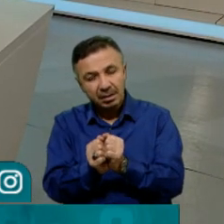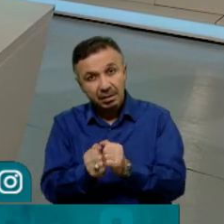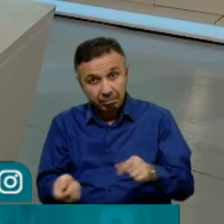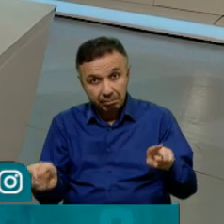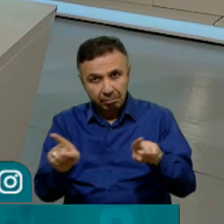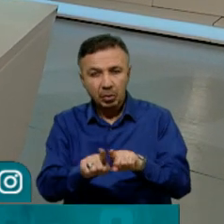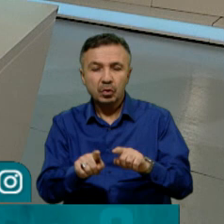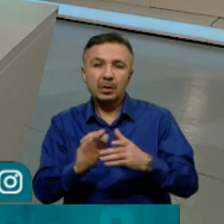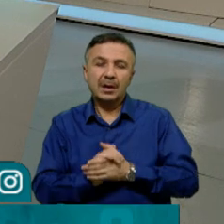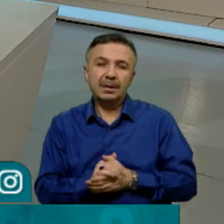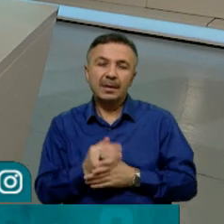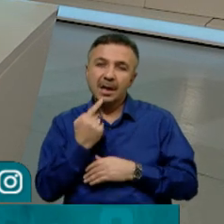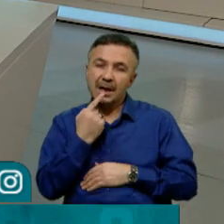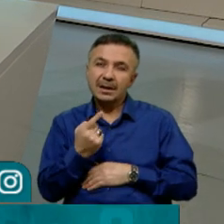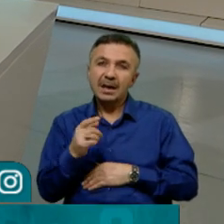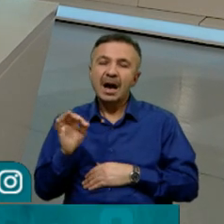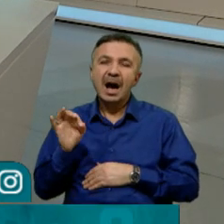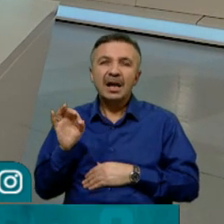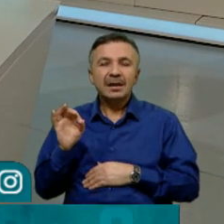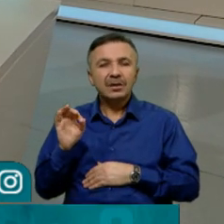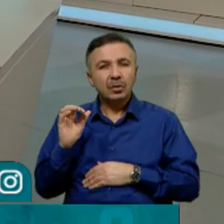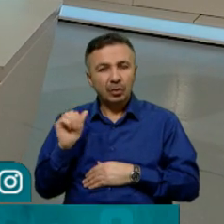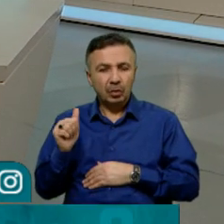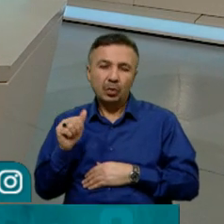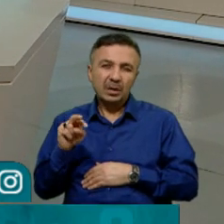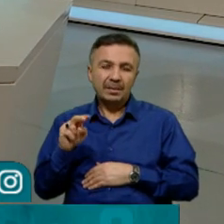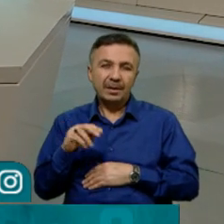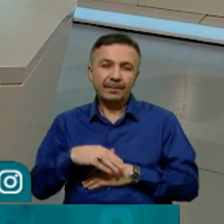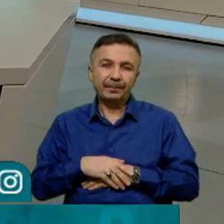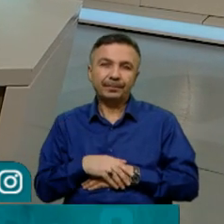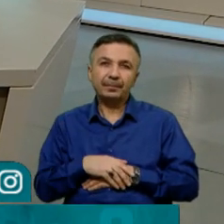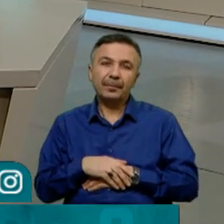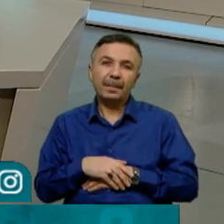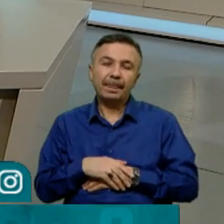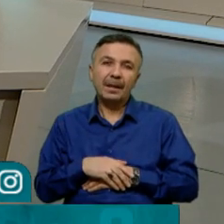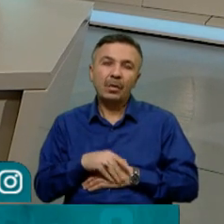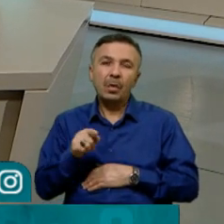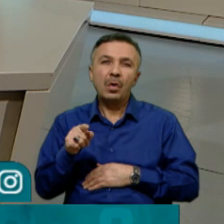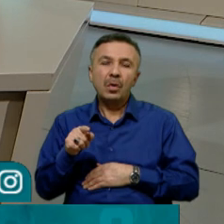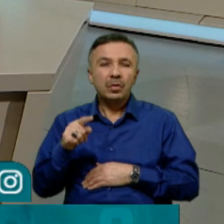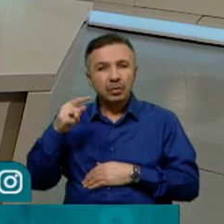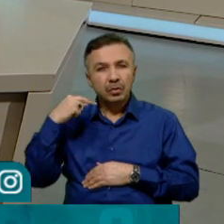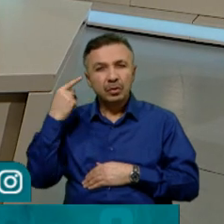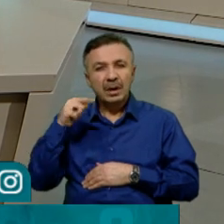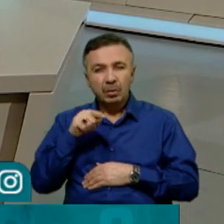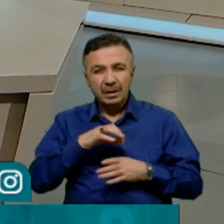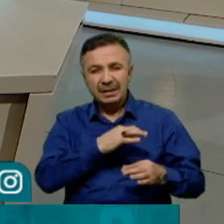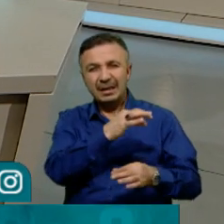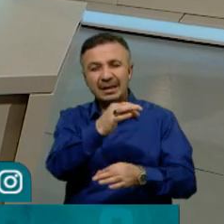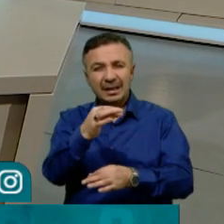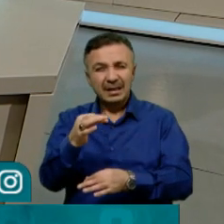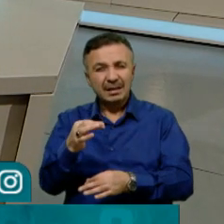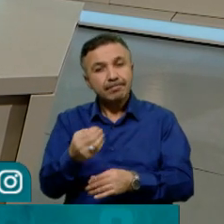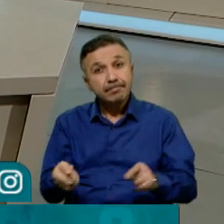derdik ya işte ne altın günü Eyvallah gün mantıyla Evet o mantıkla bu insanları bir araya